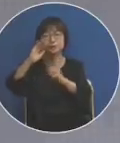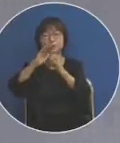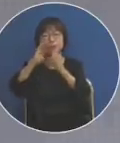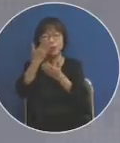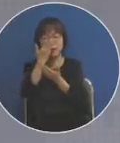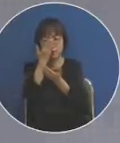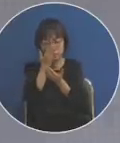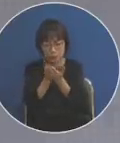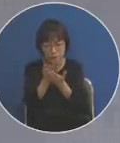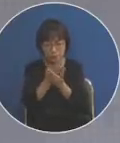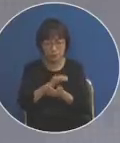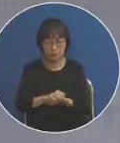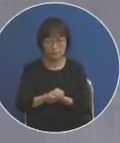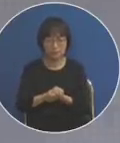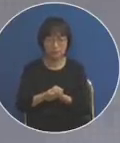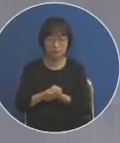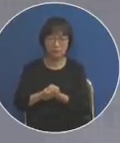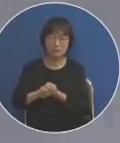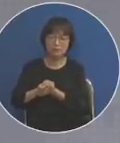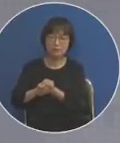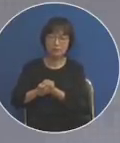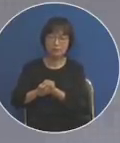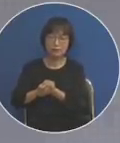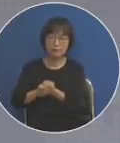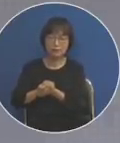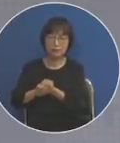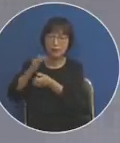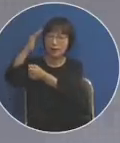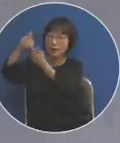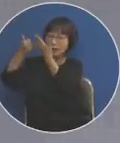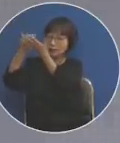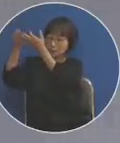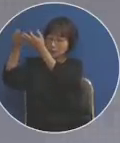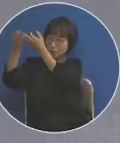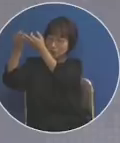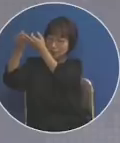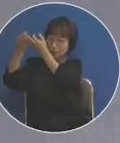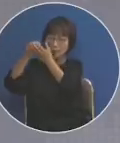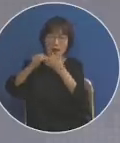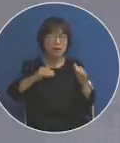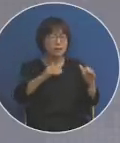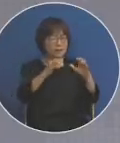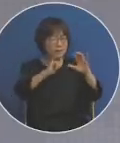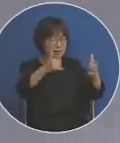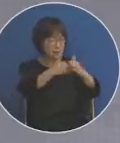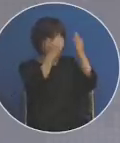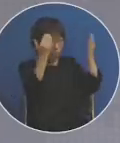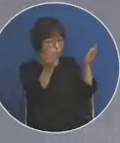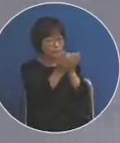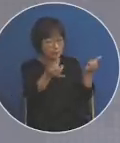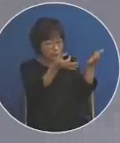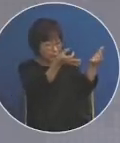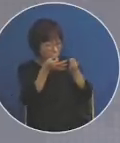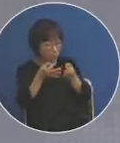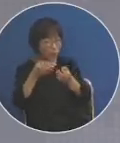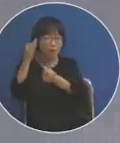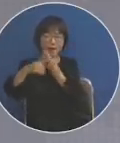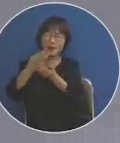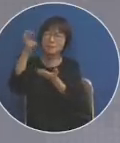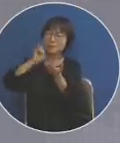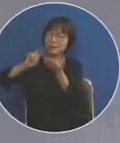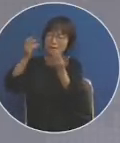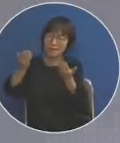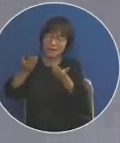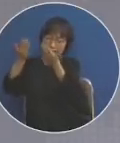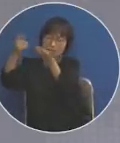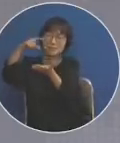highway. 여호와로 모든 사람들이 찬양할 수 있도록 파수꾼이 되게 해 주옵소서. Maybe become a watchman